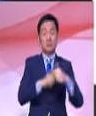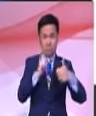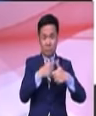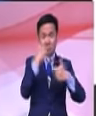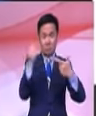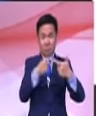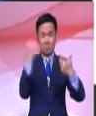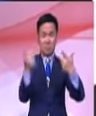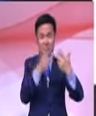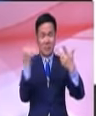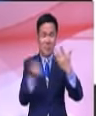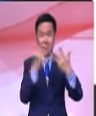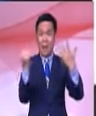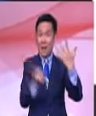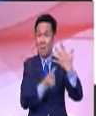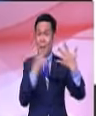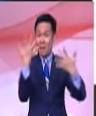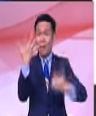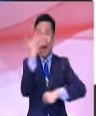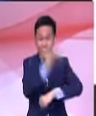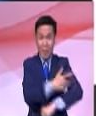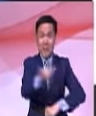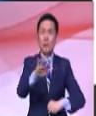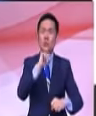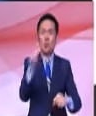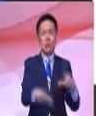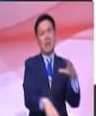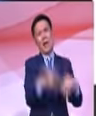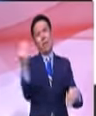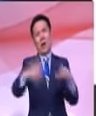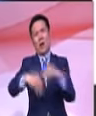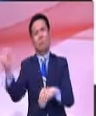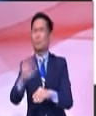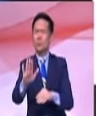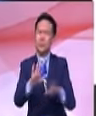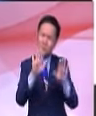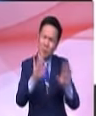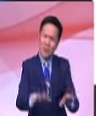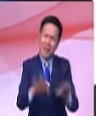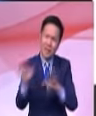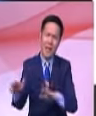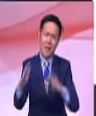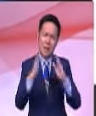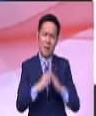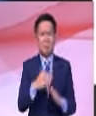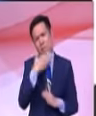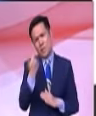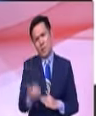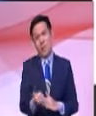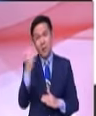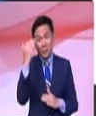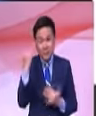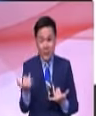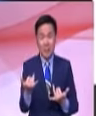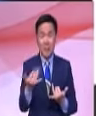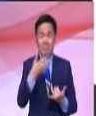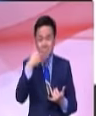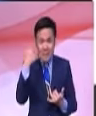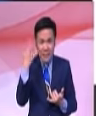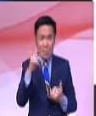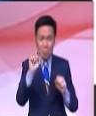Reduce our movement in town. Reduce it. To see whether this thing